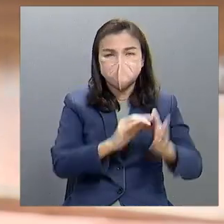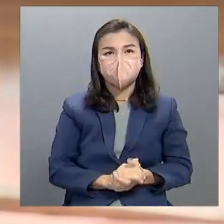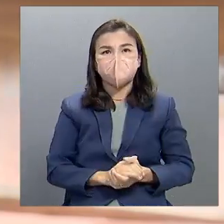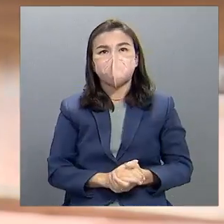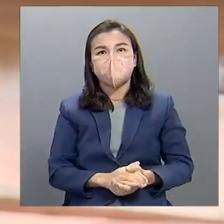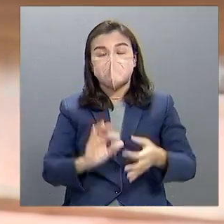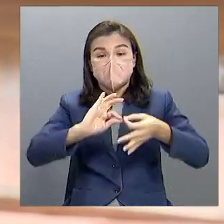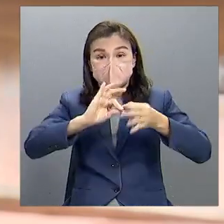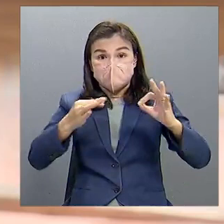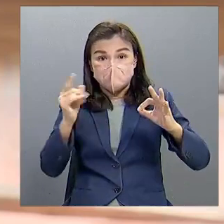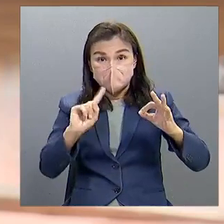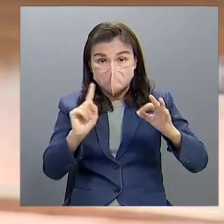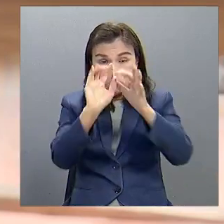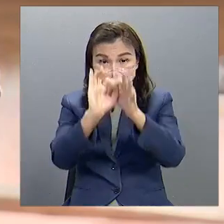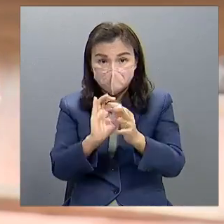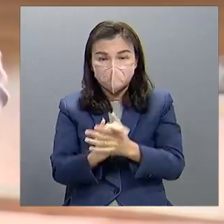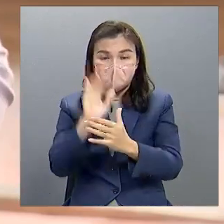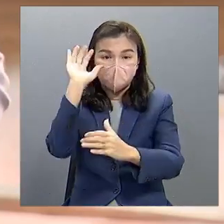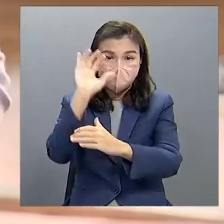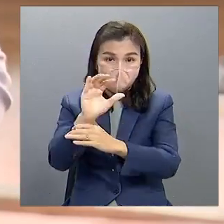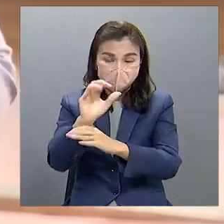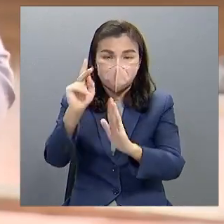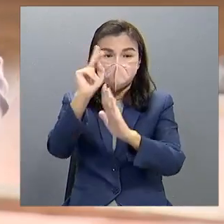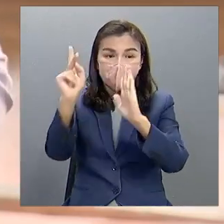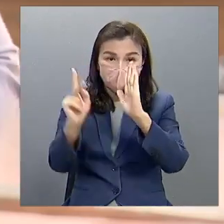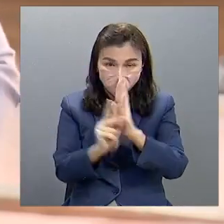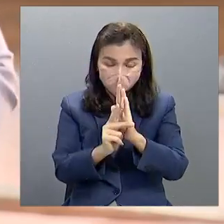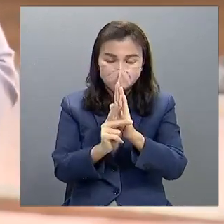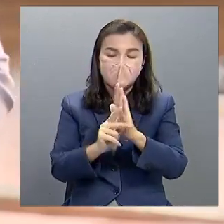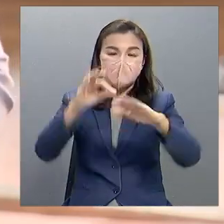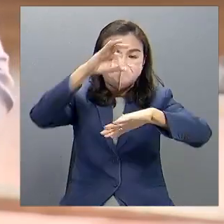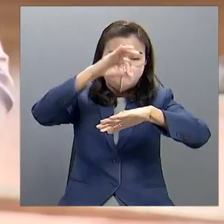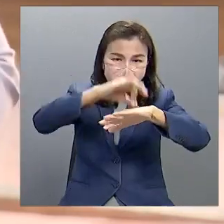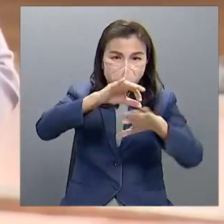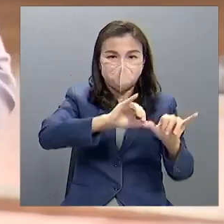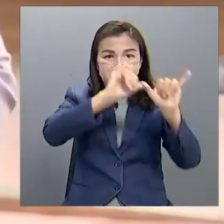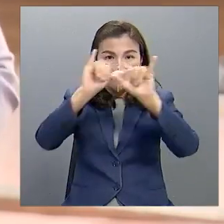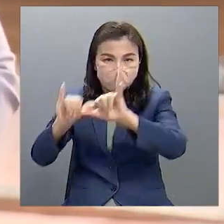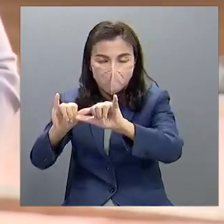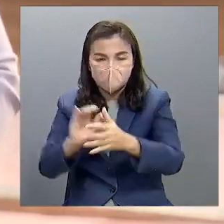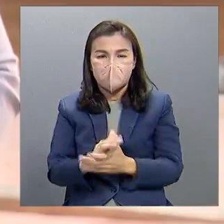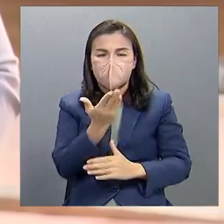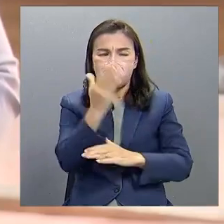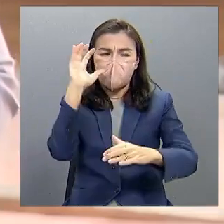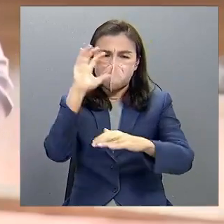ะการค่ะเรื่องของการบังคับใช้หลักเกณฑ์การแต่งตั้งโยกย้ายค่ะที่อาจจะขอยังไม่ให้บังคับใช้การแต่งตั้ง